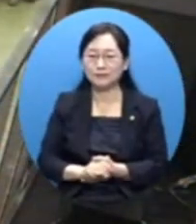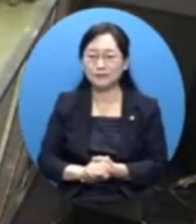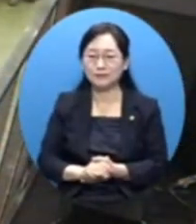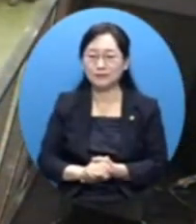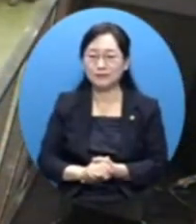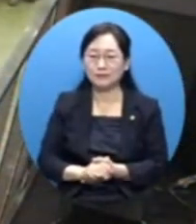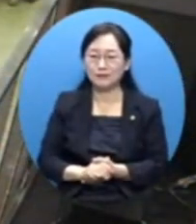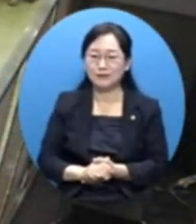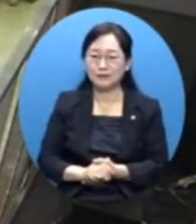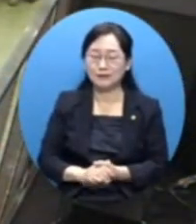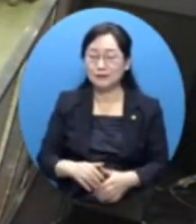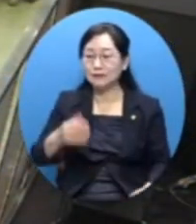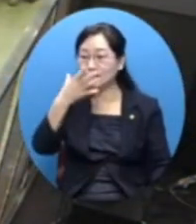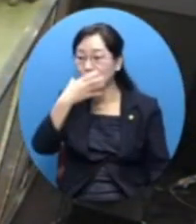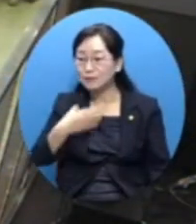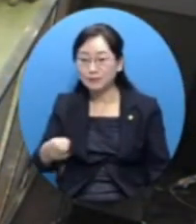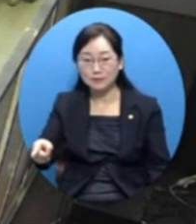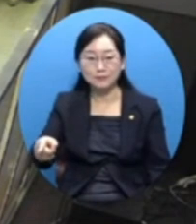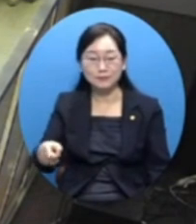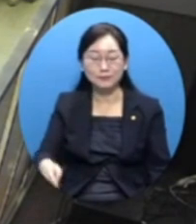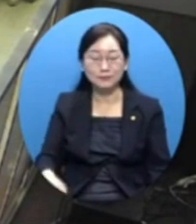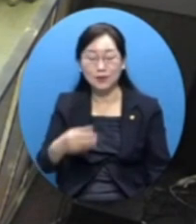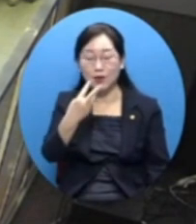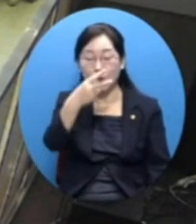보니깐 아브라함과